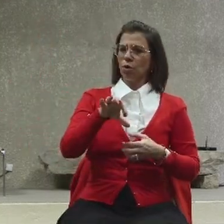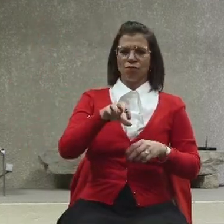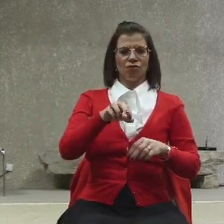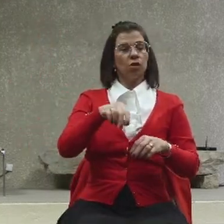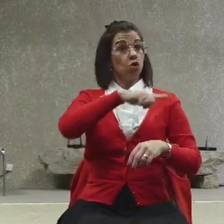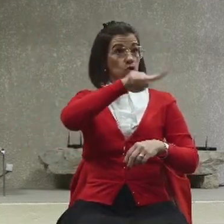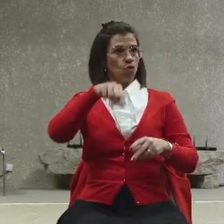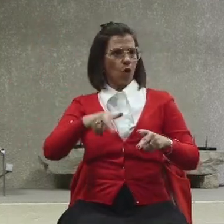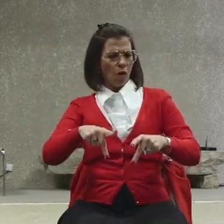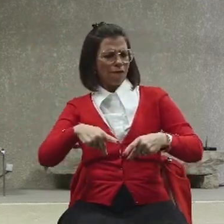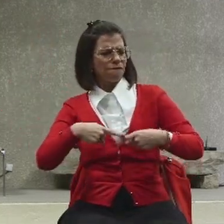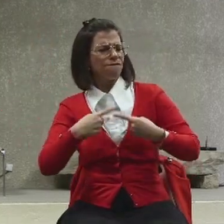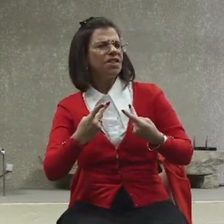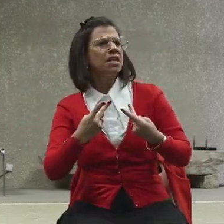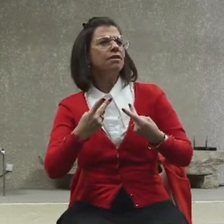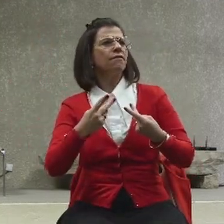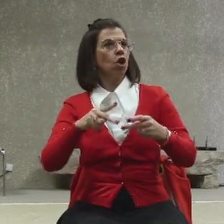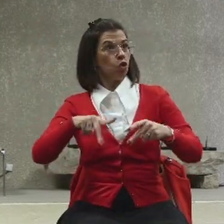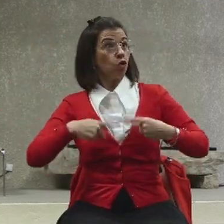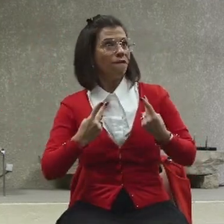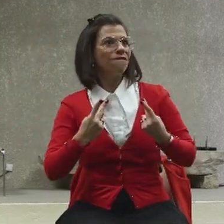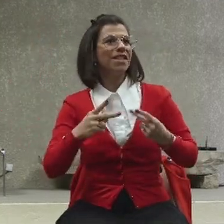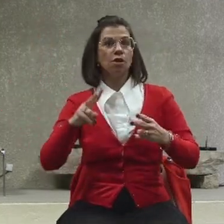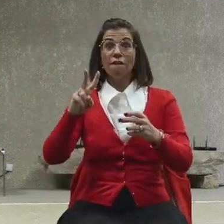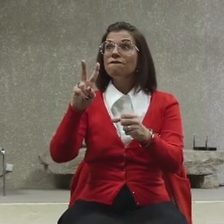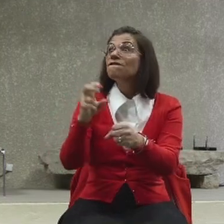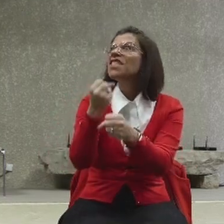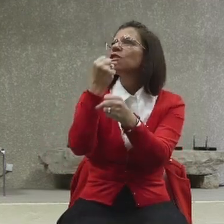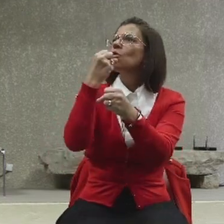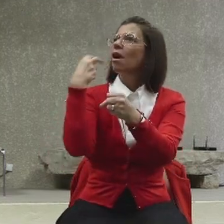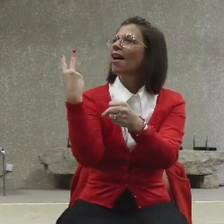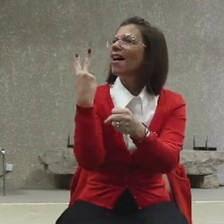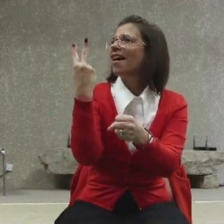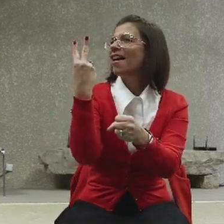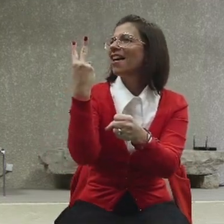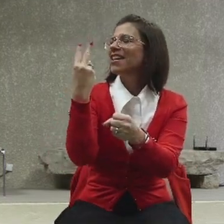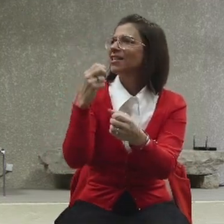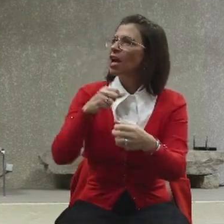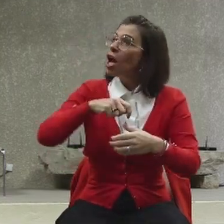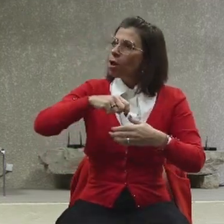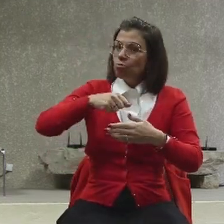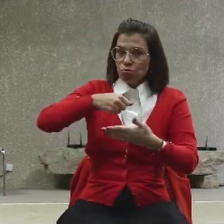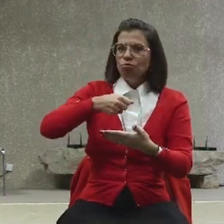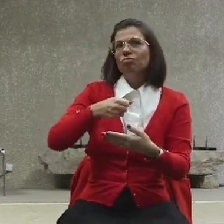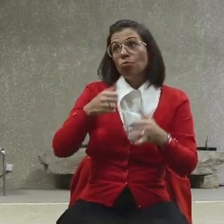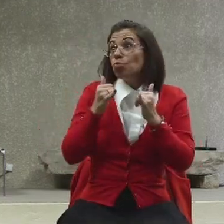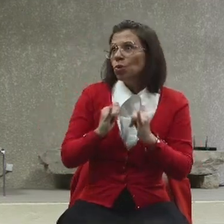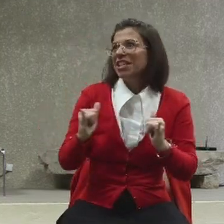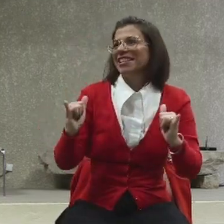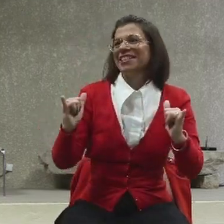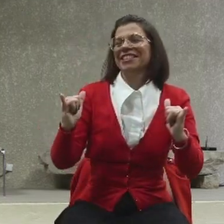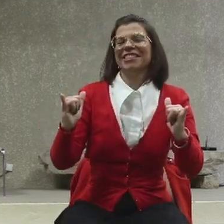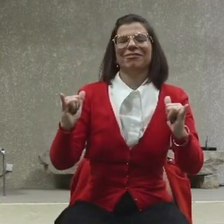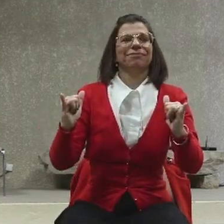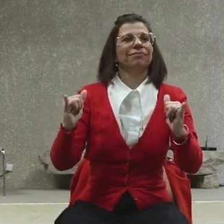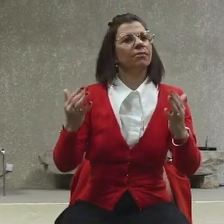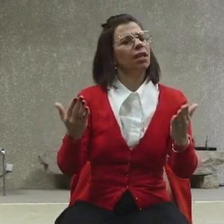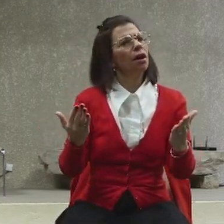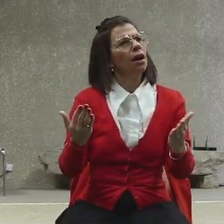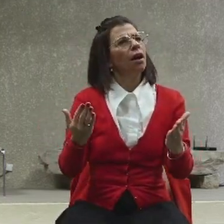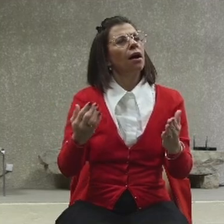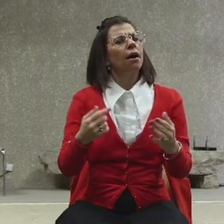ne pas vivre la vie abondante, la vie victorieuse, la vie puissante, la